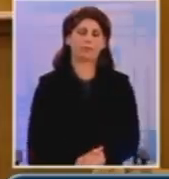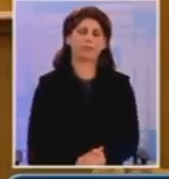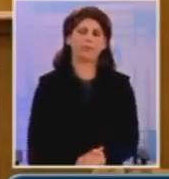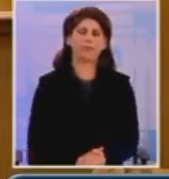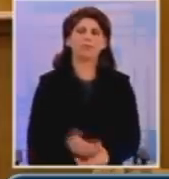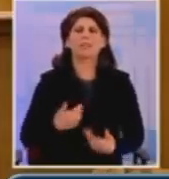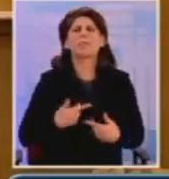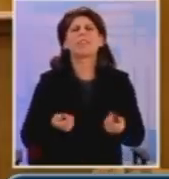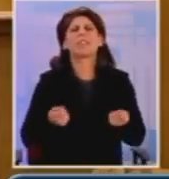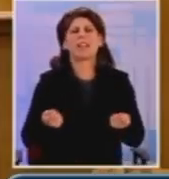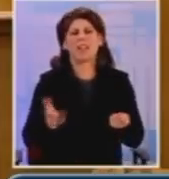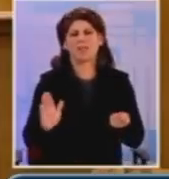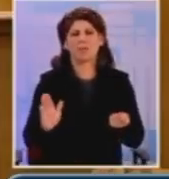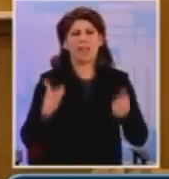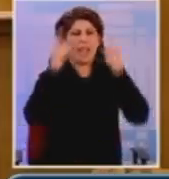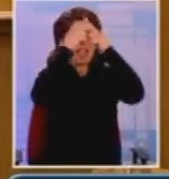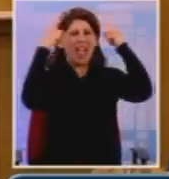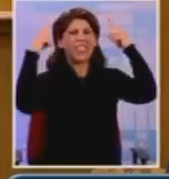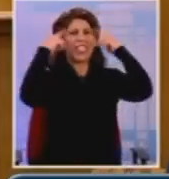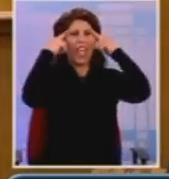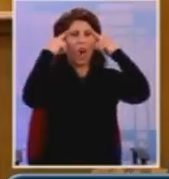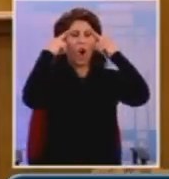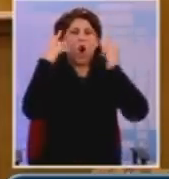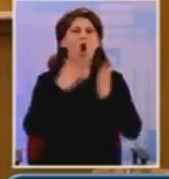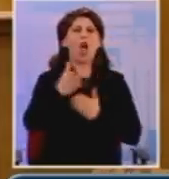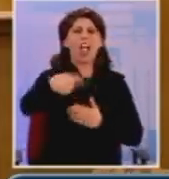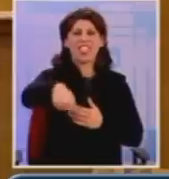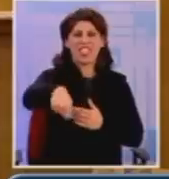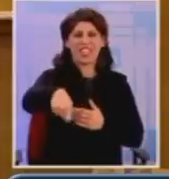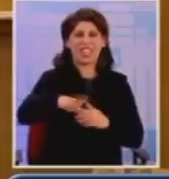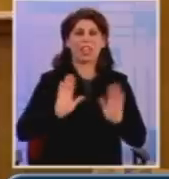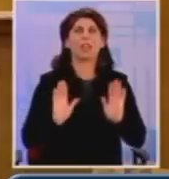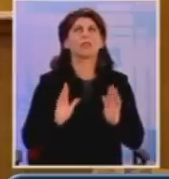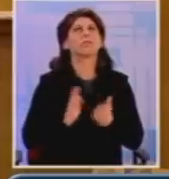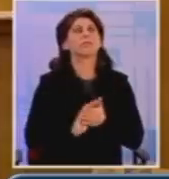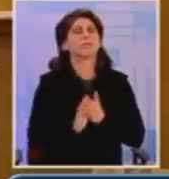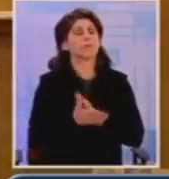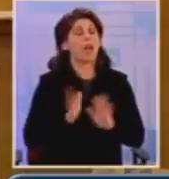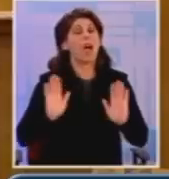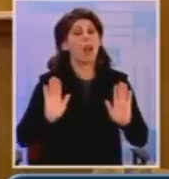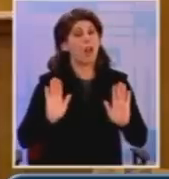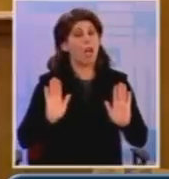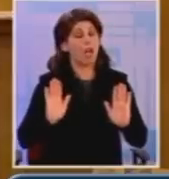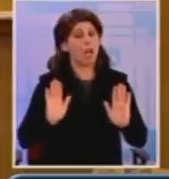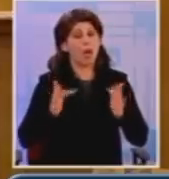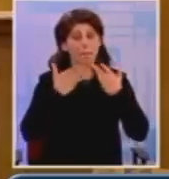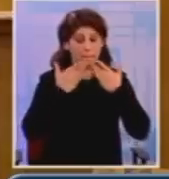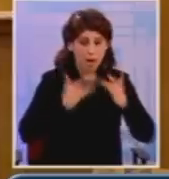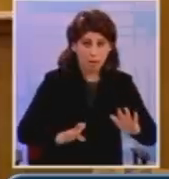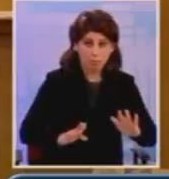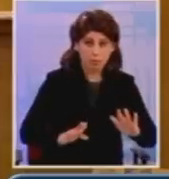Δεν κάνουμε εδώ θεοδικία, αλλά την ίδια στιγμή δεν παρετούμαστε και από